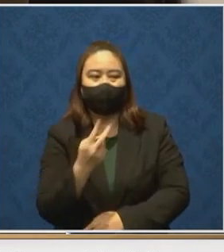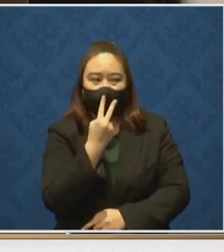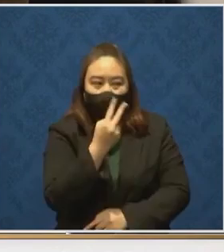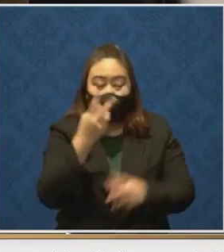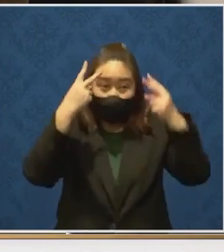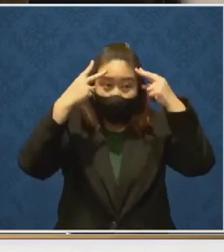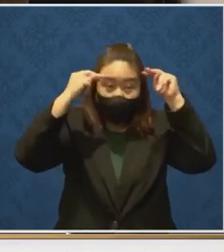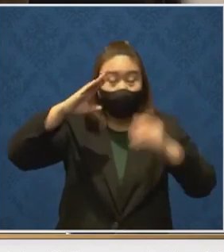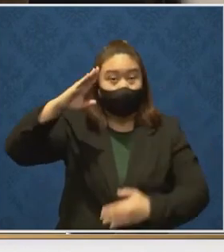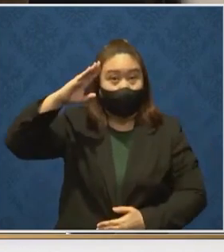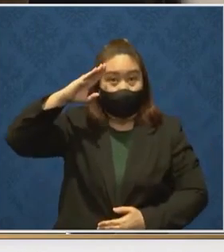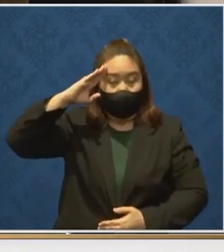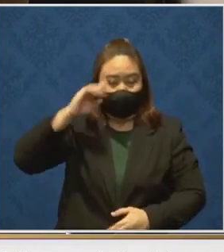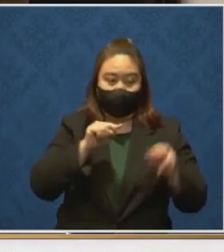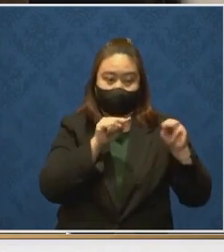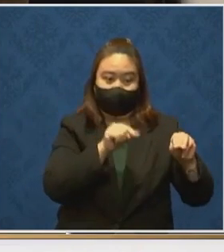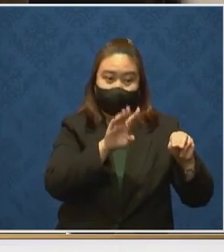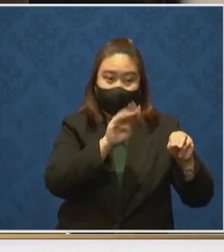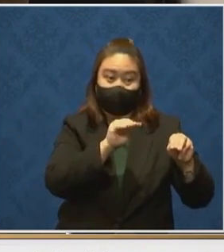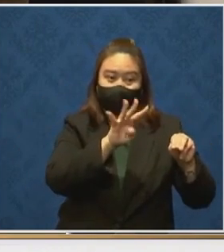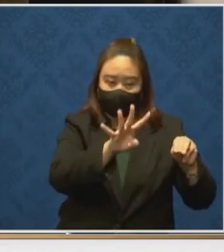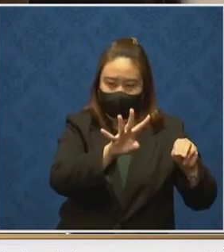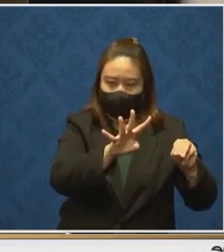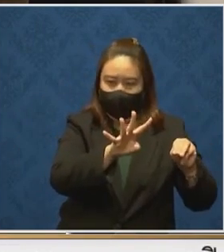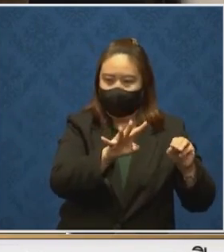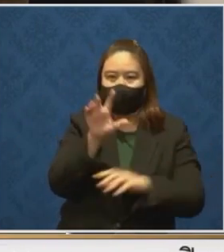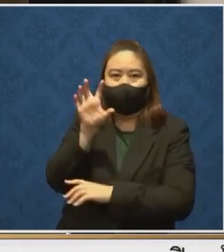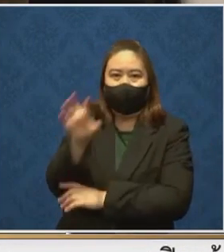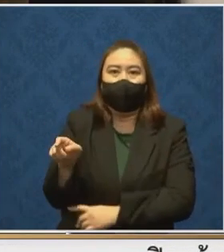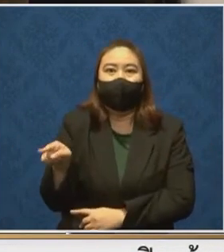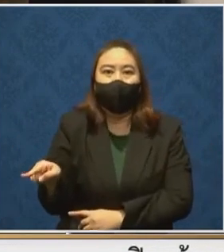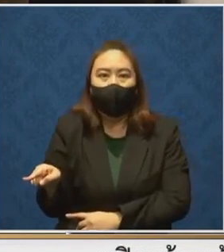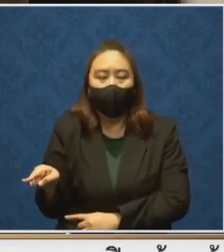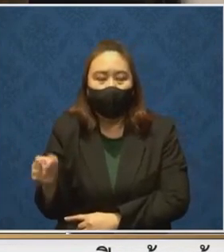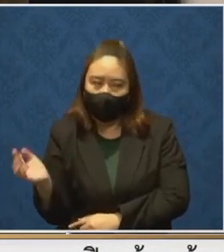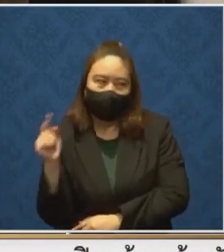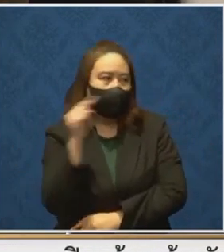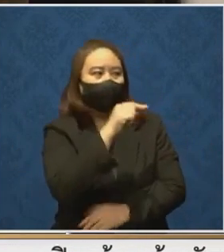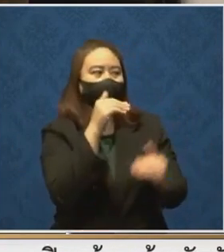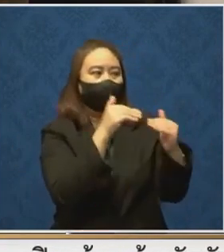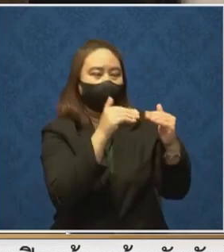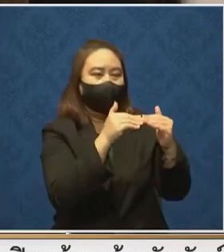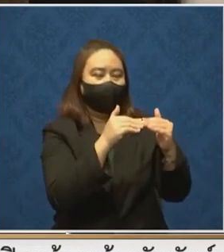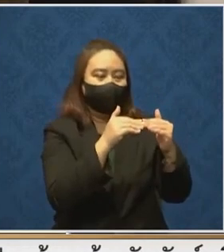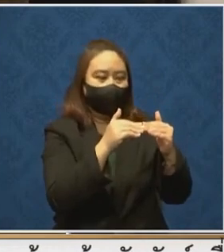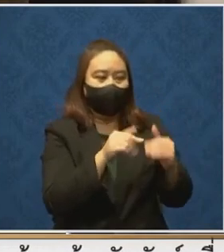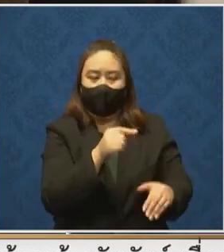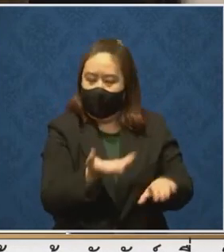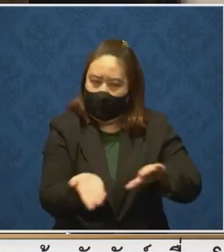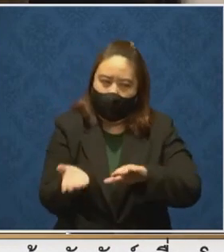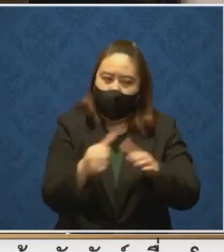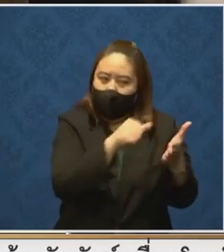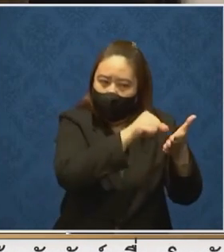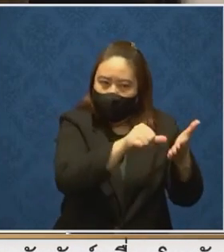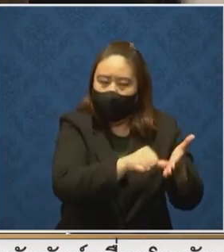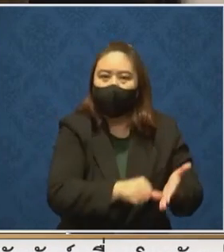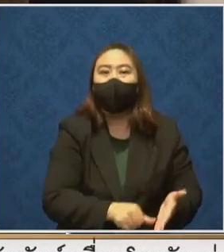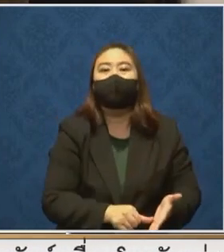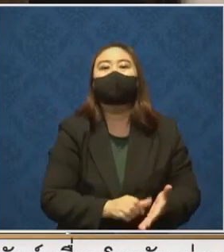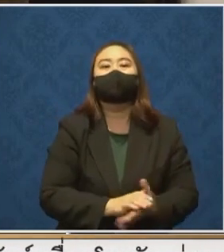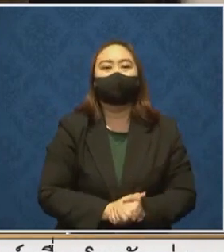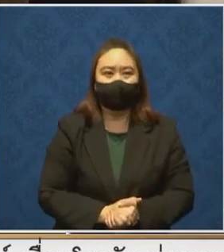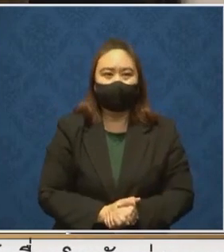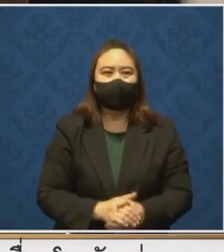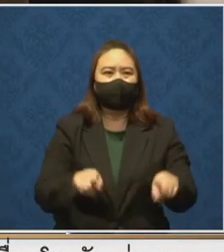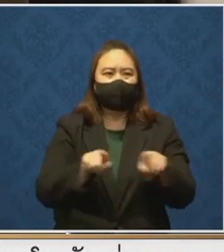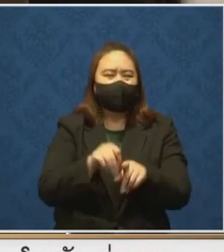44 ม isเลยย้อนคืนว่ให้พเน็ประยตใช้อำนจของตนล้มคดีให้เขาค่ะถือเป็เรื่